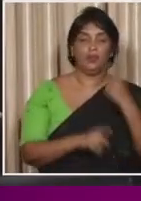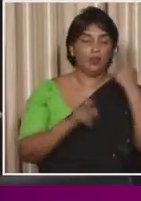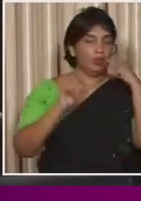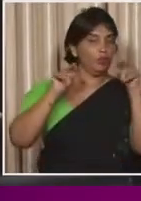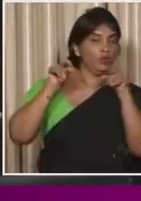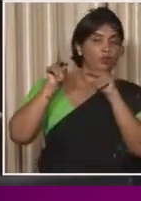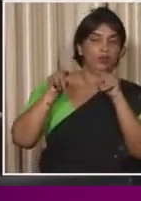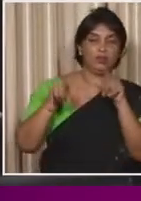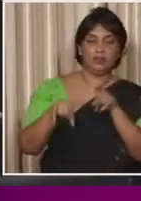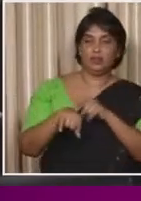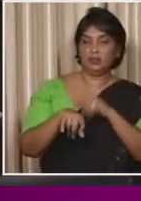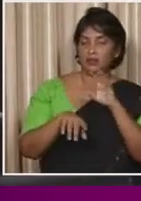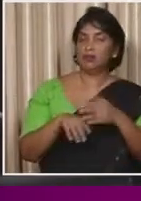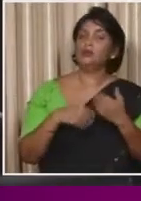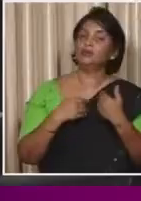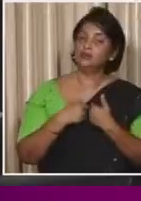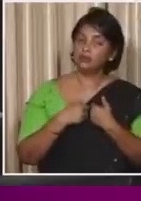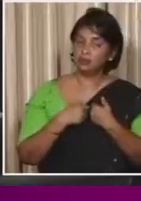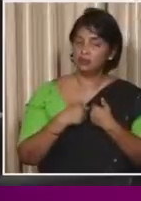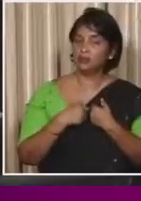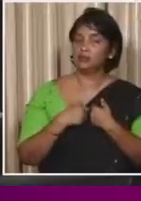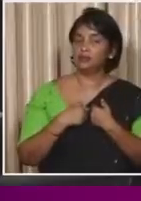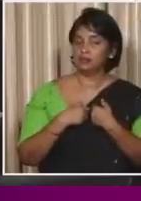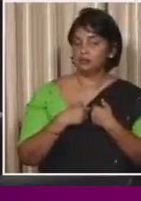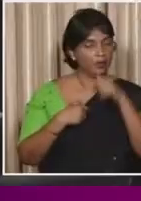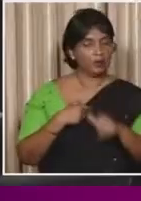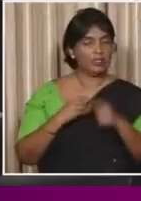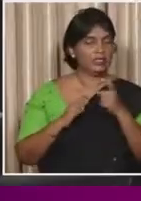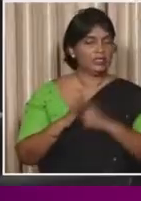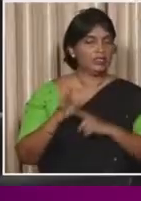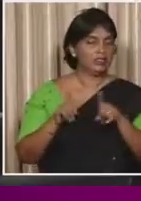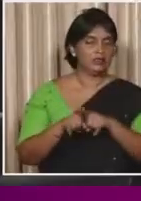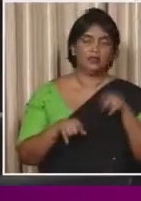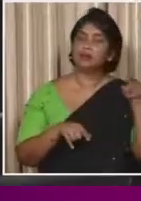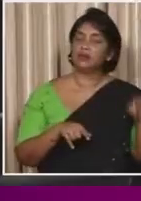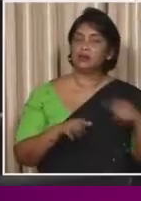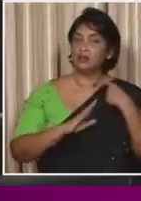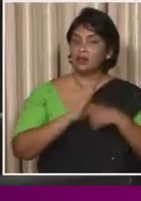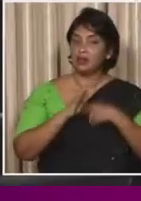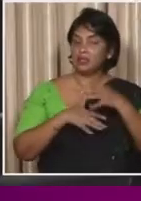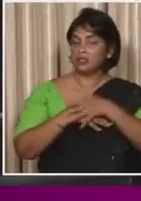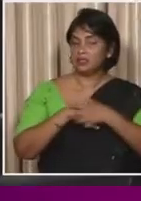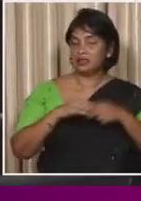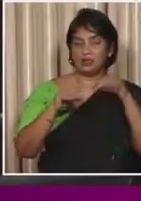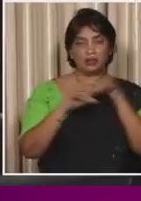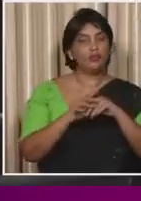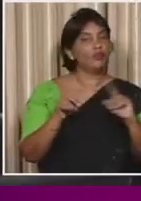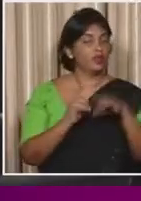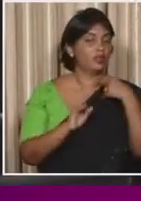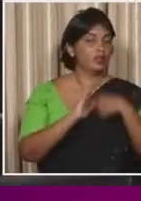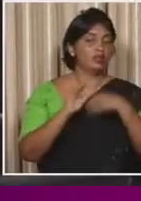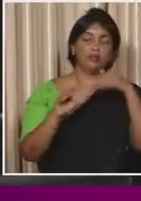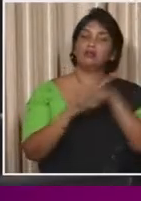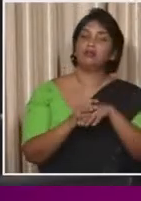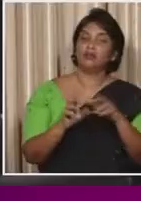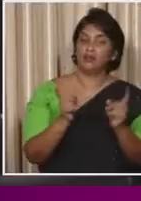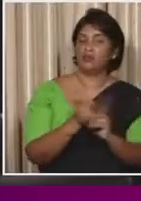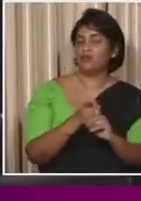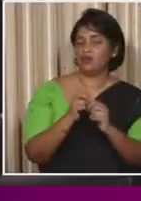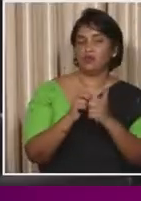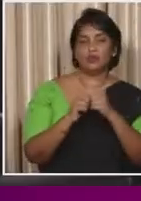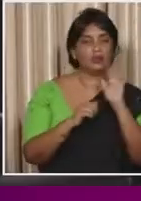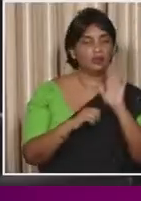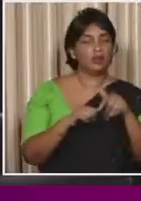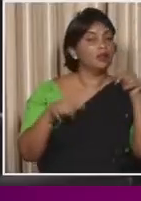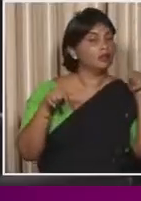what happened in Sri Lanka is an internal matter for Sri Lanka, but what happens in Palestine is not an internal matter for Israel. That is the double